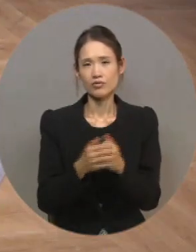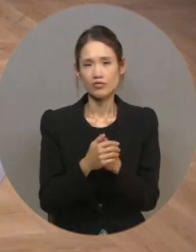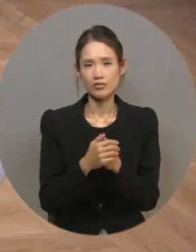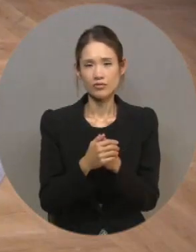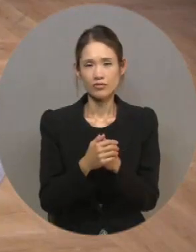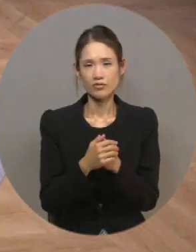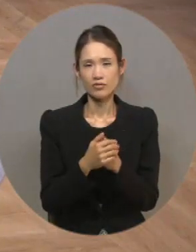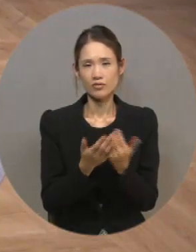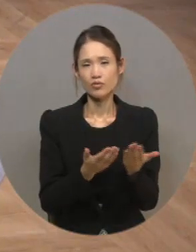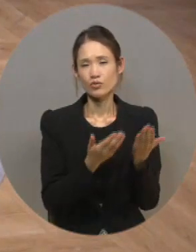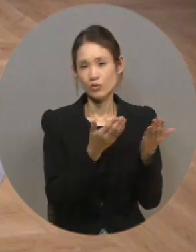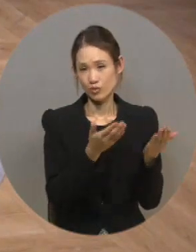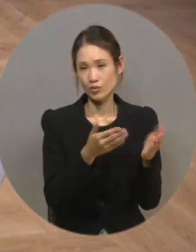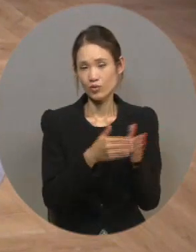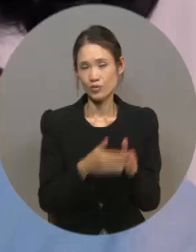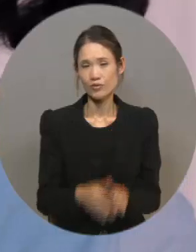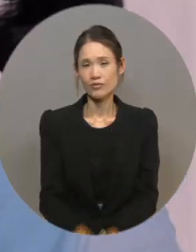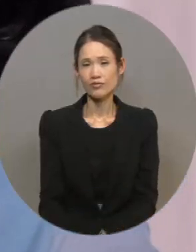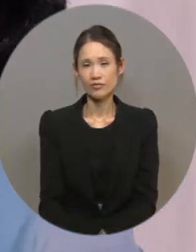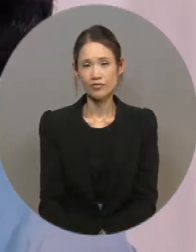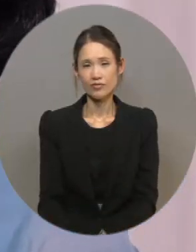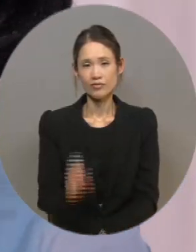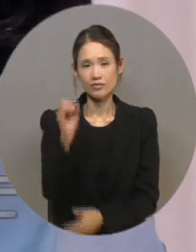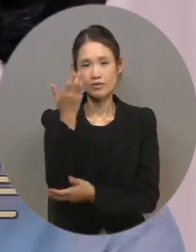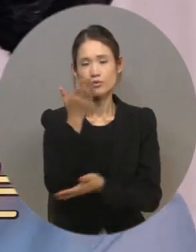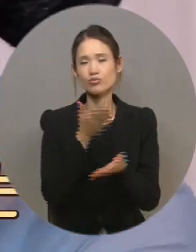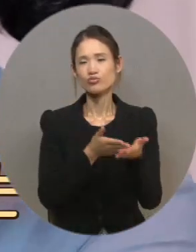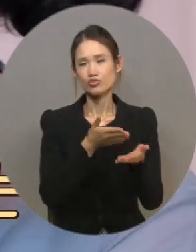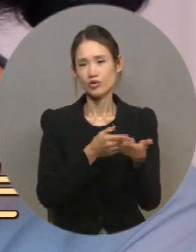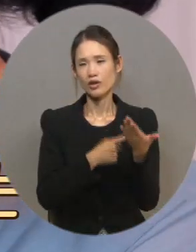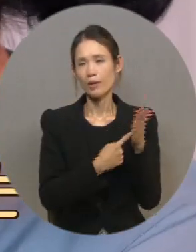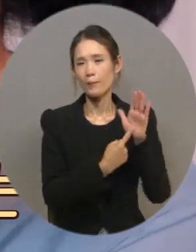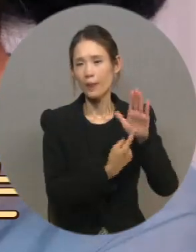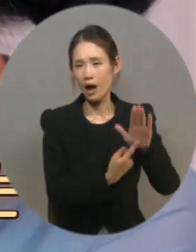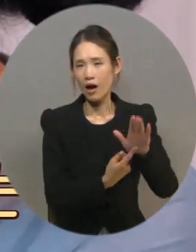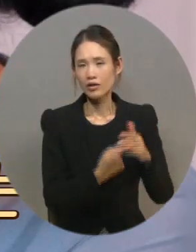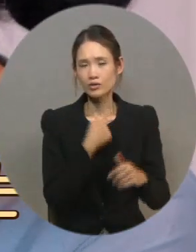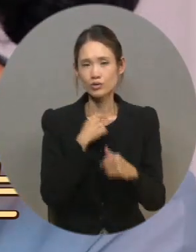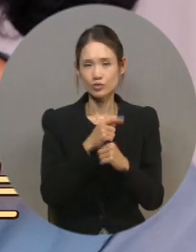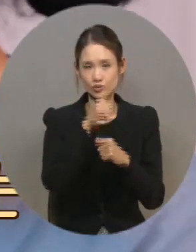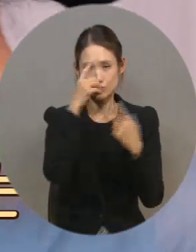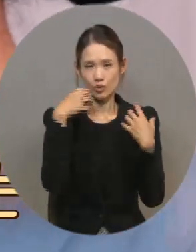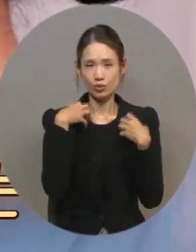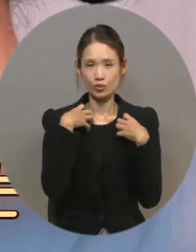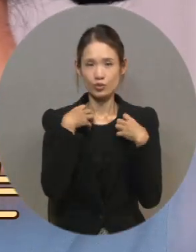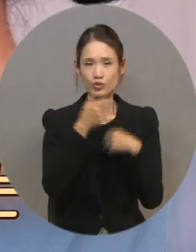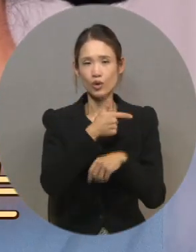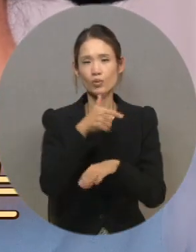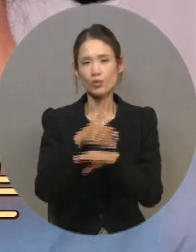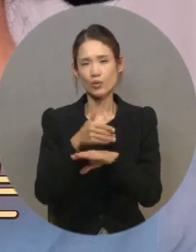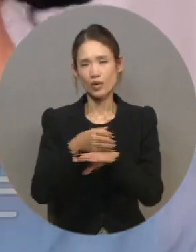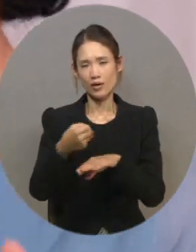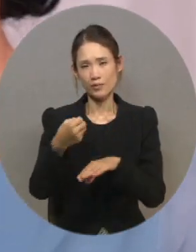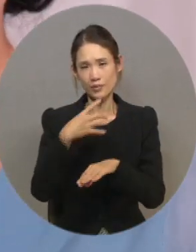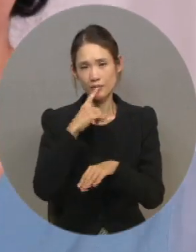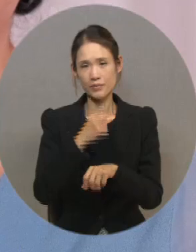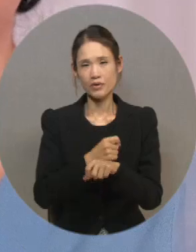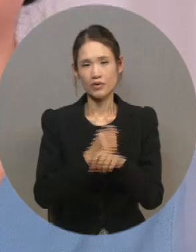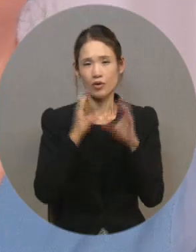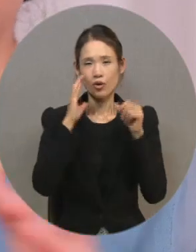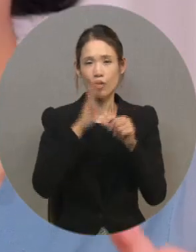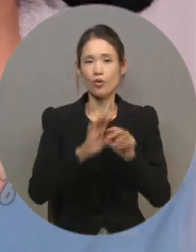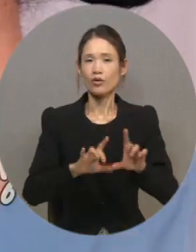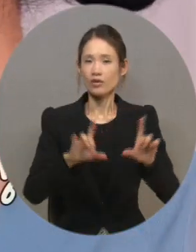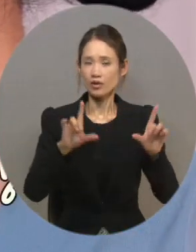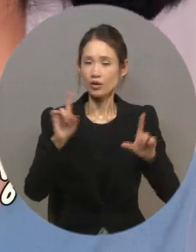이렇게 했는데 그게 이제 신문에도 나고, 튀르키예 그 정부에서도 되게 고맙다고 그 어린이날